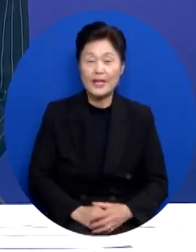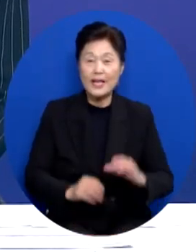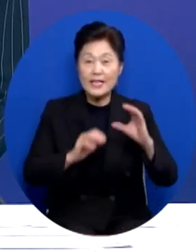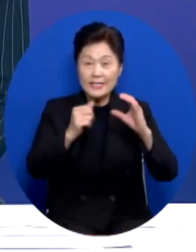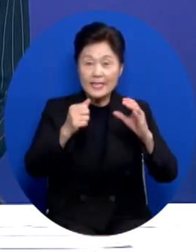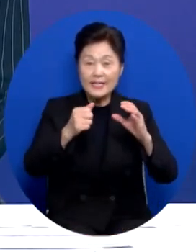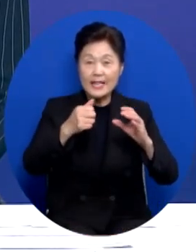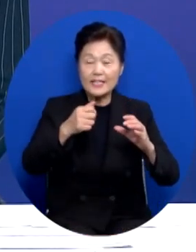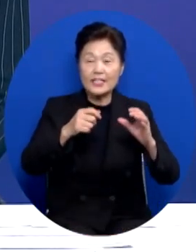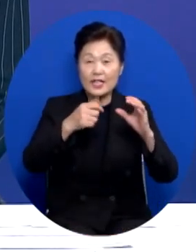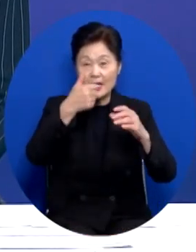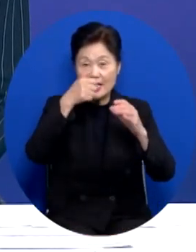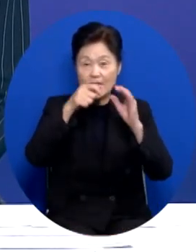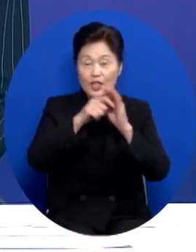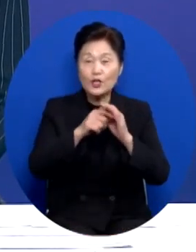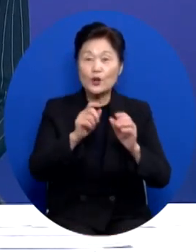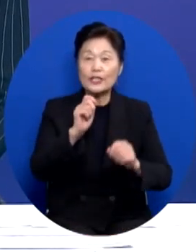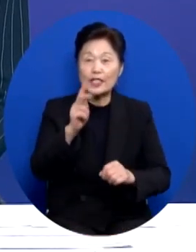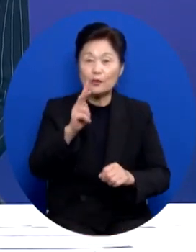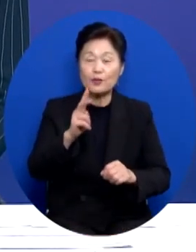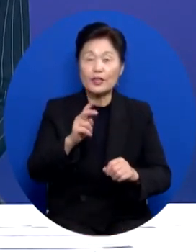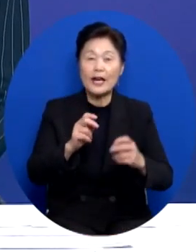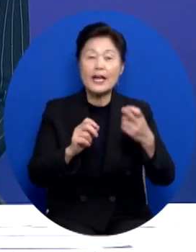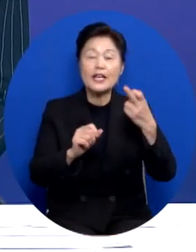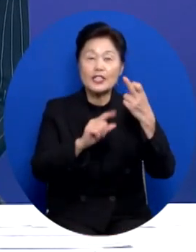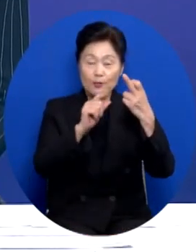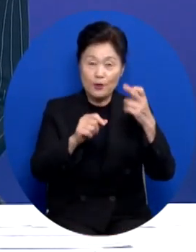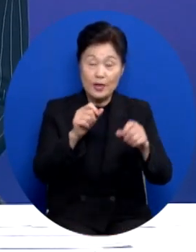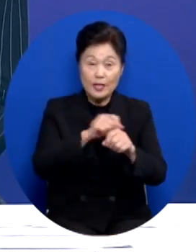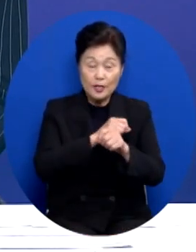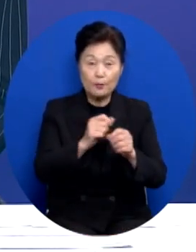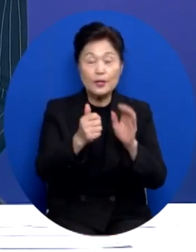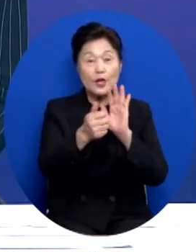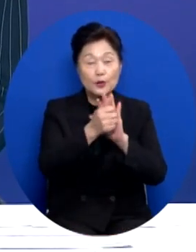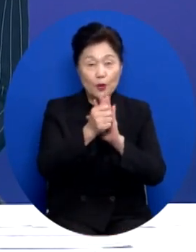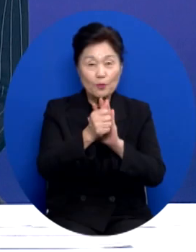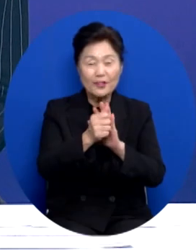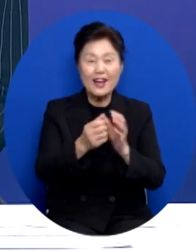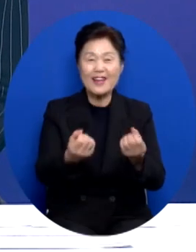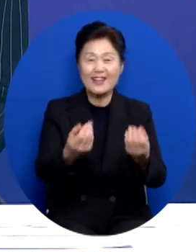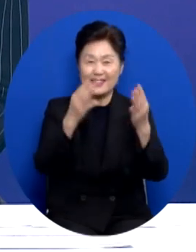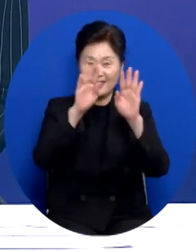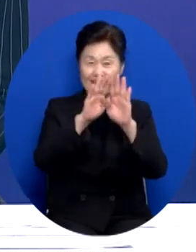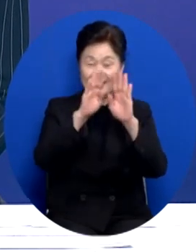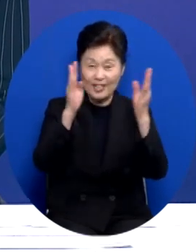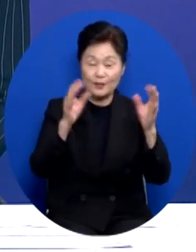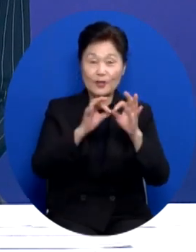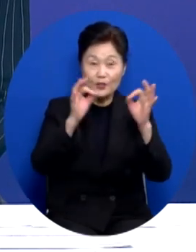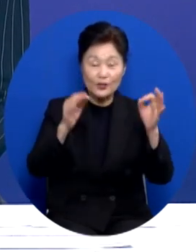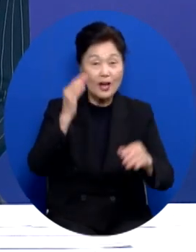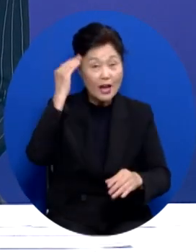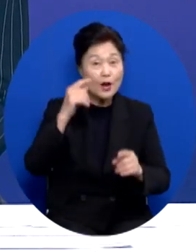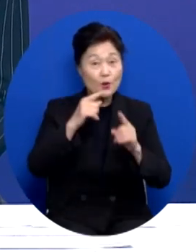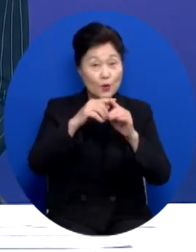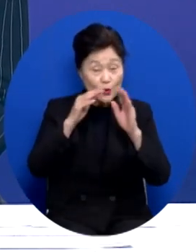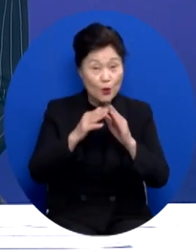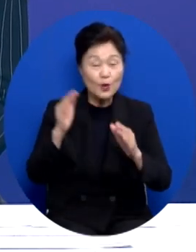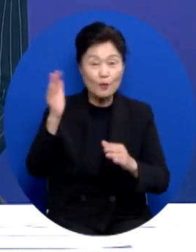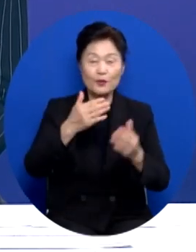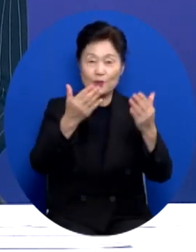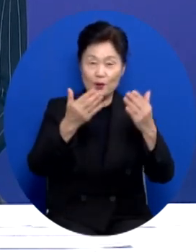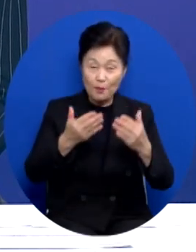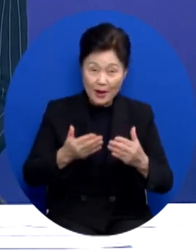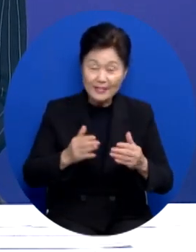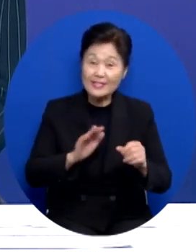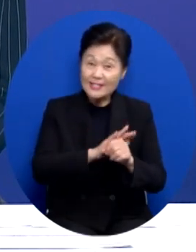CTS 기독교 TV가 겨울에 시작을 알리는 12월 특별한 후원 캠페인을 열었습니다. 그동안 한국교회로부터 받은 사랑을